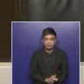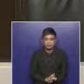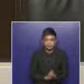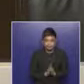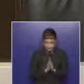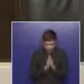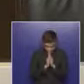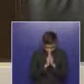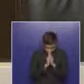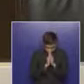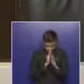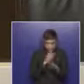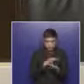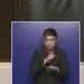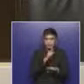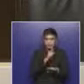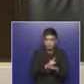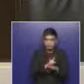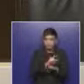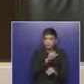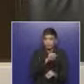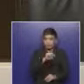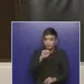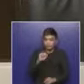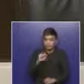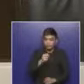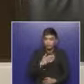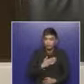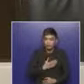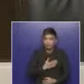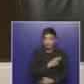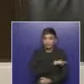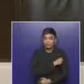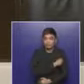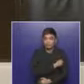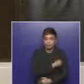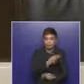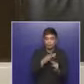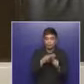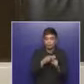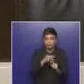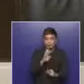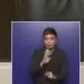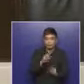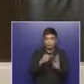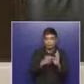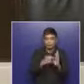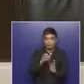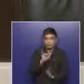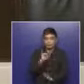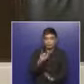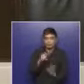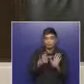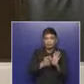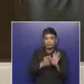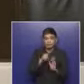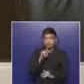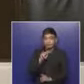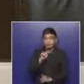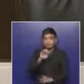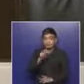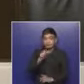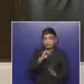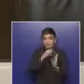ับเรียนท่านประธานสภาผู้แทนราษฎรที่เคารพกับผมนายแพทย์บัญญัติเจตนาจันทร์สมาชิกสภาผู้แทนราษฎรจ